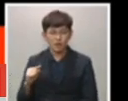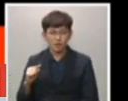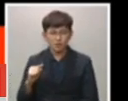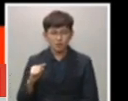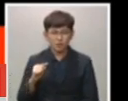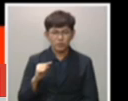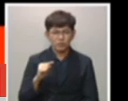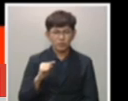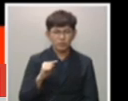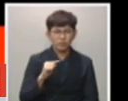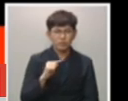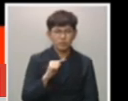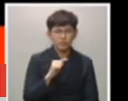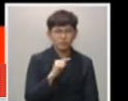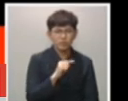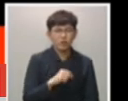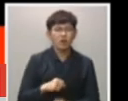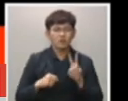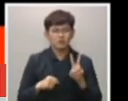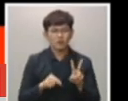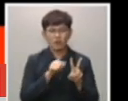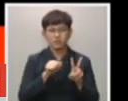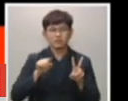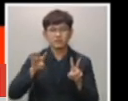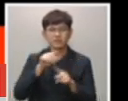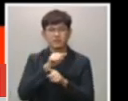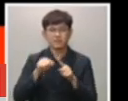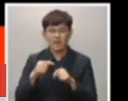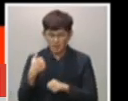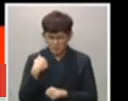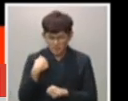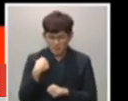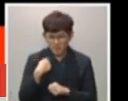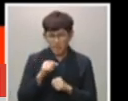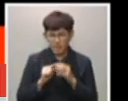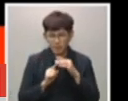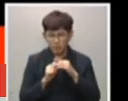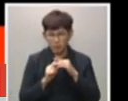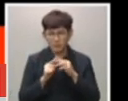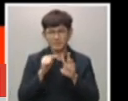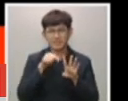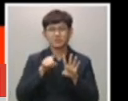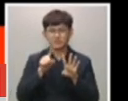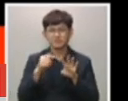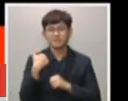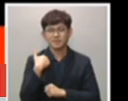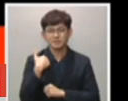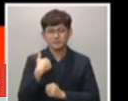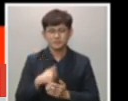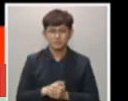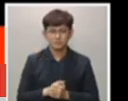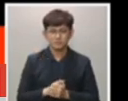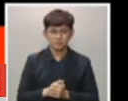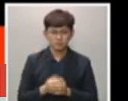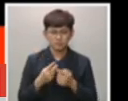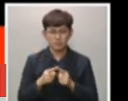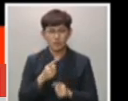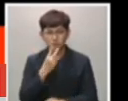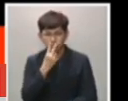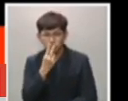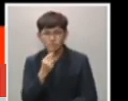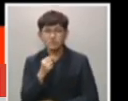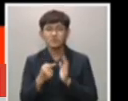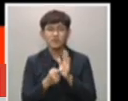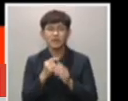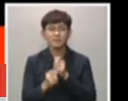2-4% เท่านั้นไม่มีปีไหนมีปีหนึ่งทะลุไป 4.1 นะครับอยู่ในระดับต่ำอย่างต่อเนื่องโดยเฉพาะปีที่